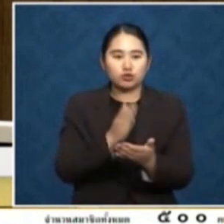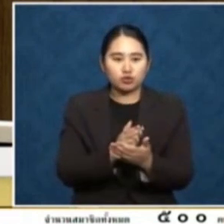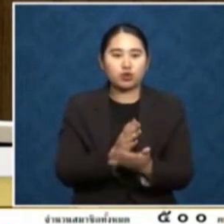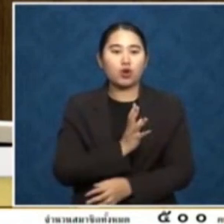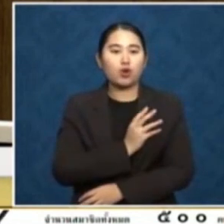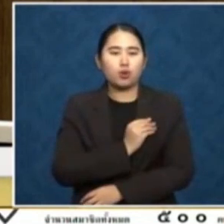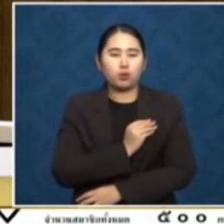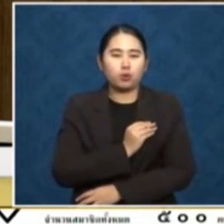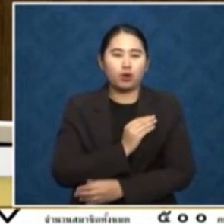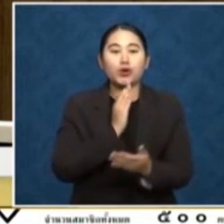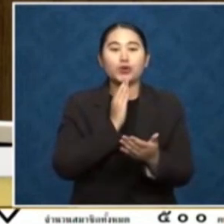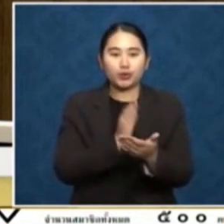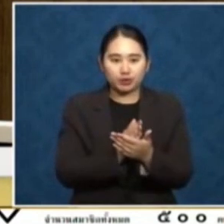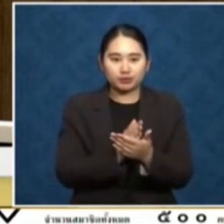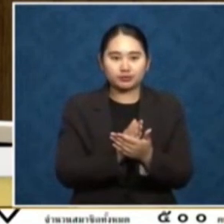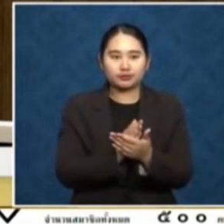ติความกลัว